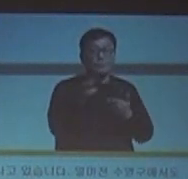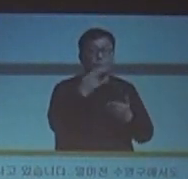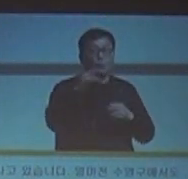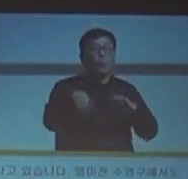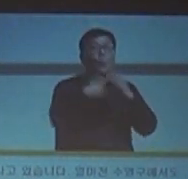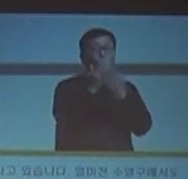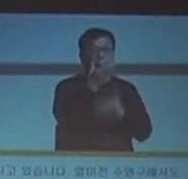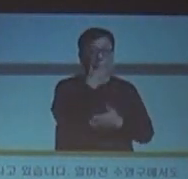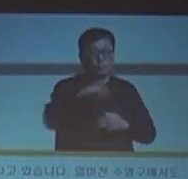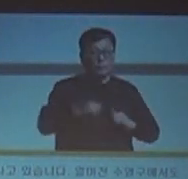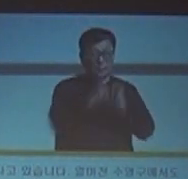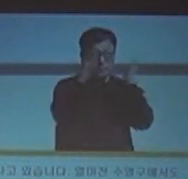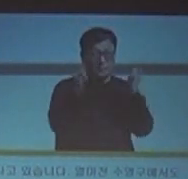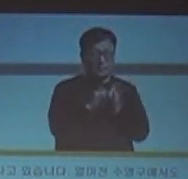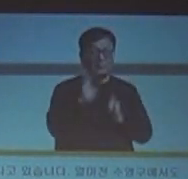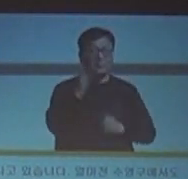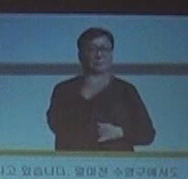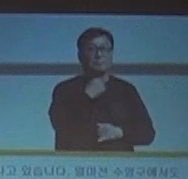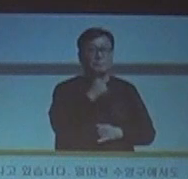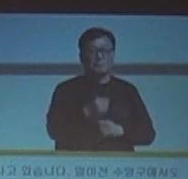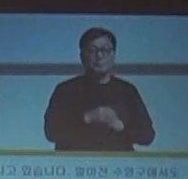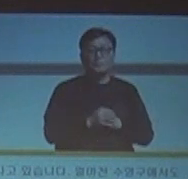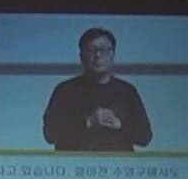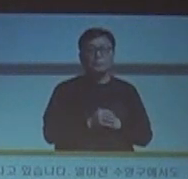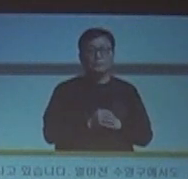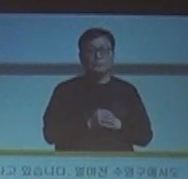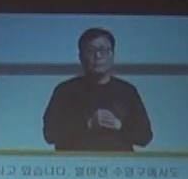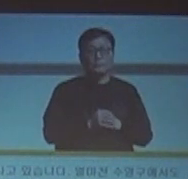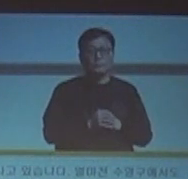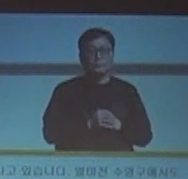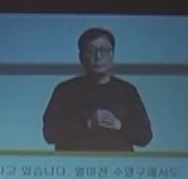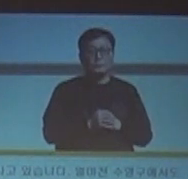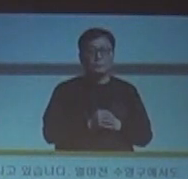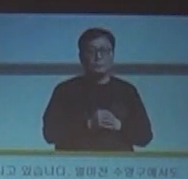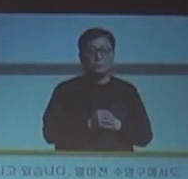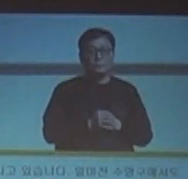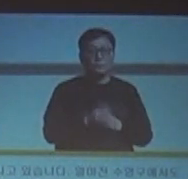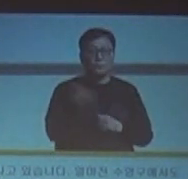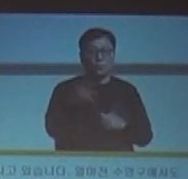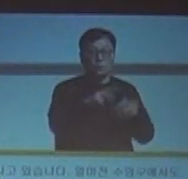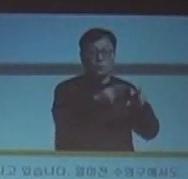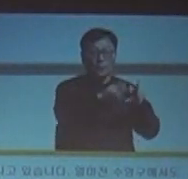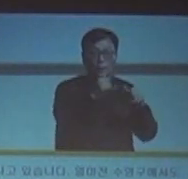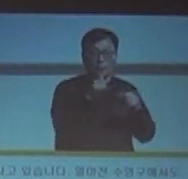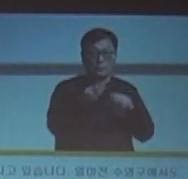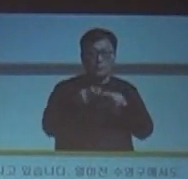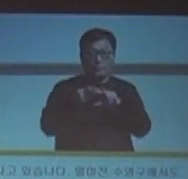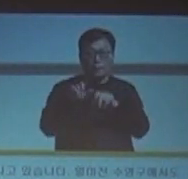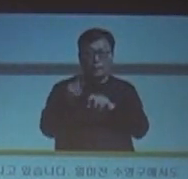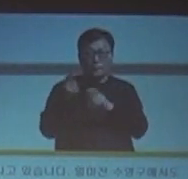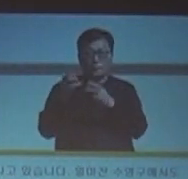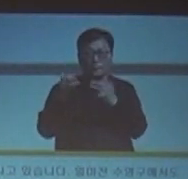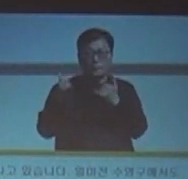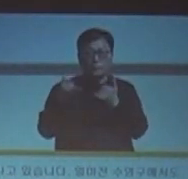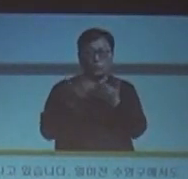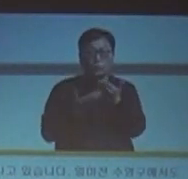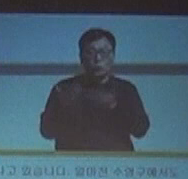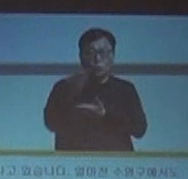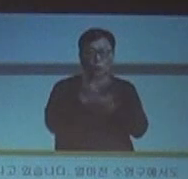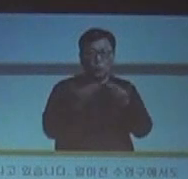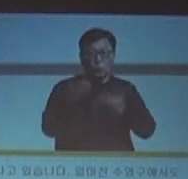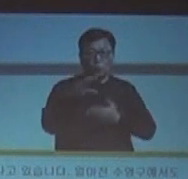모두가 행복한 사회가 되었으면 합니다. 네. 네. 또, 그리고 또 장애인과 비장애인들의 교류의 장,